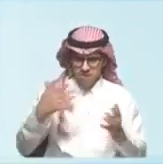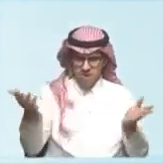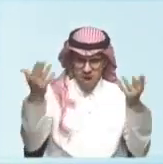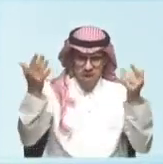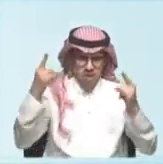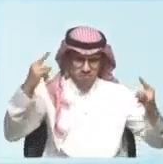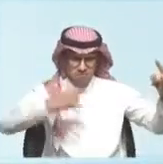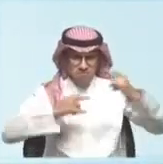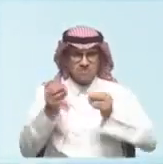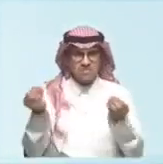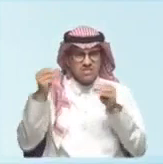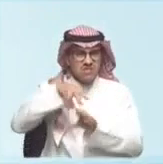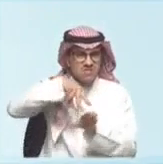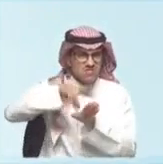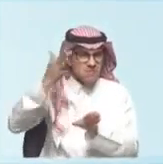بالاستمرار في عدوانها